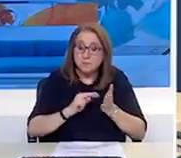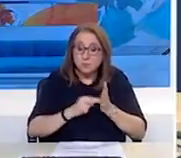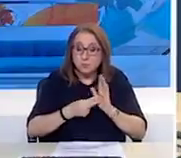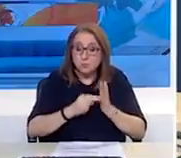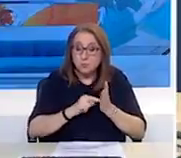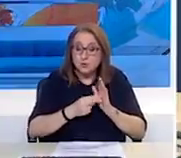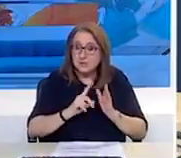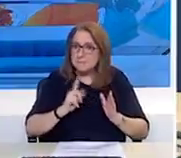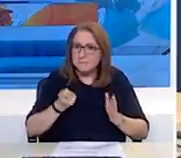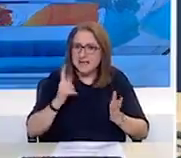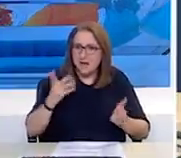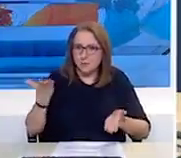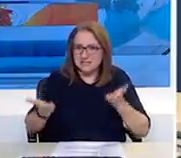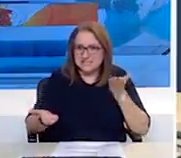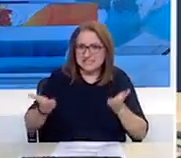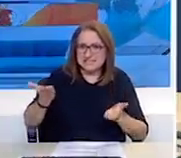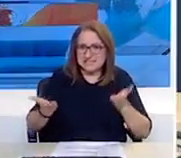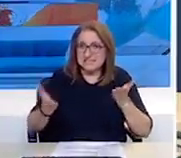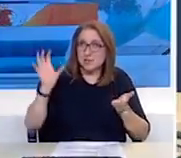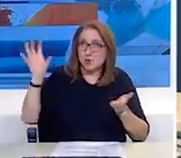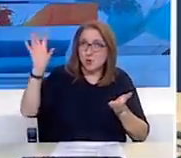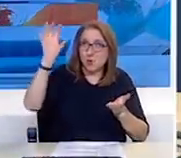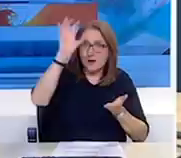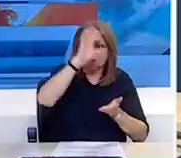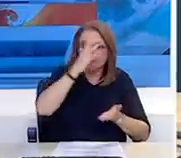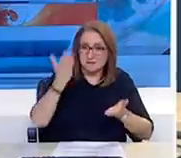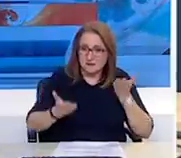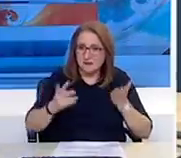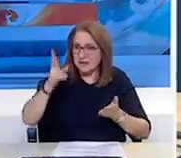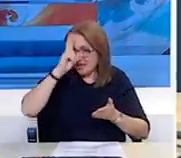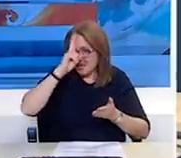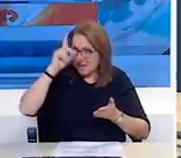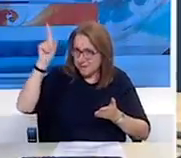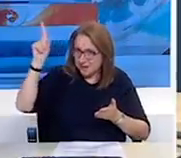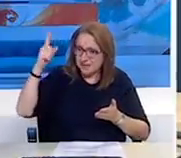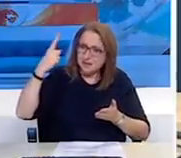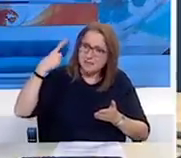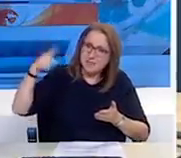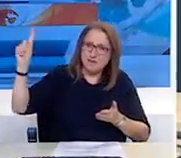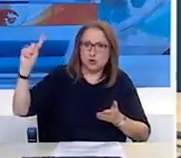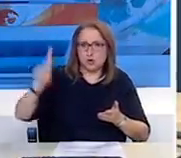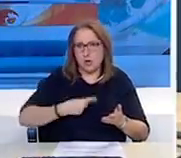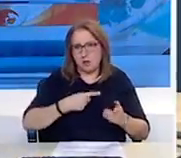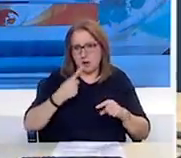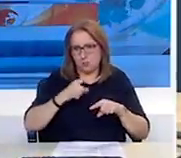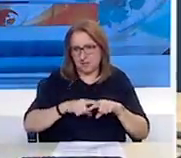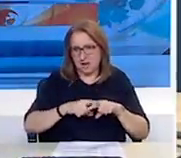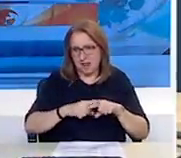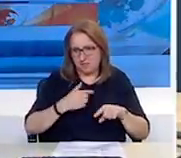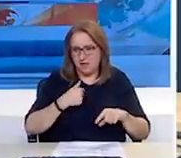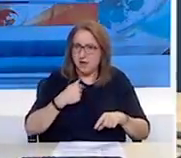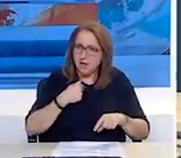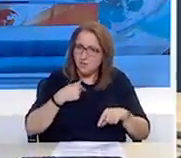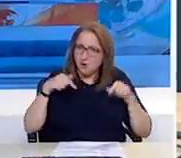κάνουμε συγκρίσεις μεταξύ χωρών στην Ευρώπη και τα δεδομένα των Γερμανών δεν μειώνουν αυτό που είπα και επανειλημμένα έχω